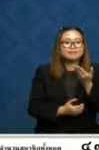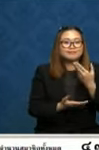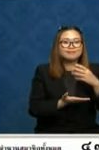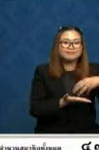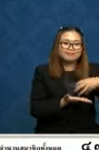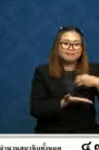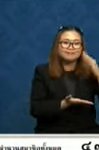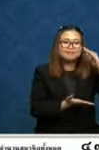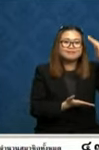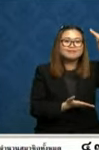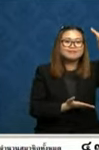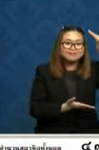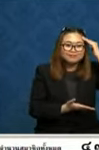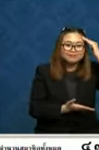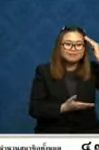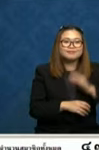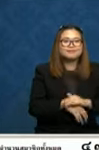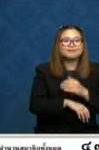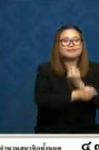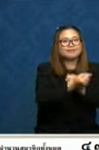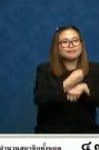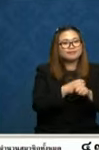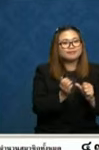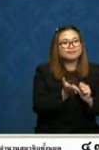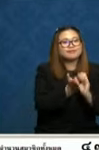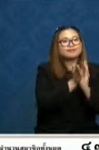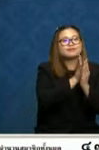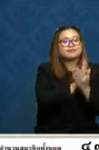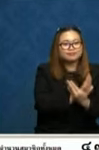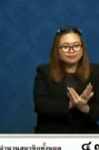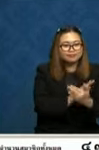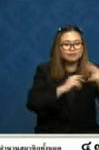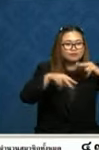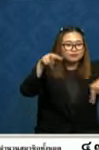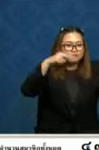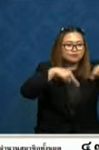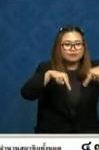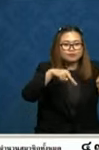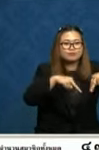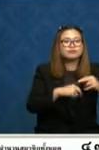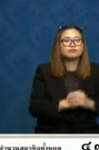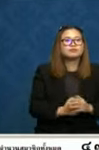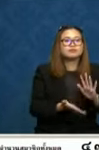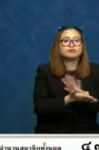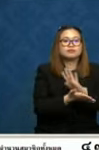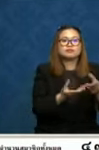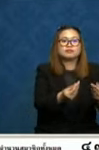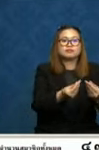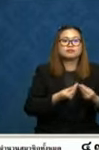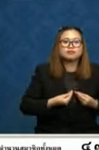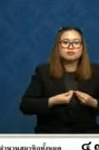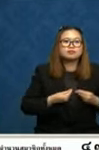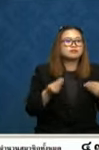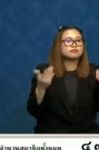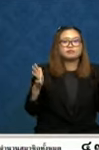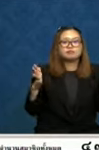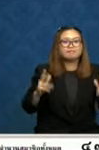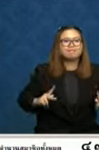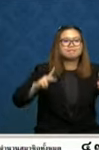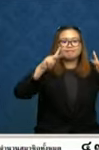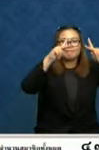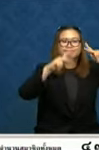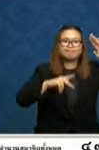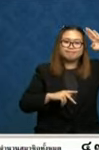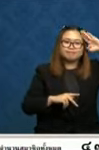การจับกุมสถิติการบำบัดรักษาแต่ปรากฏว่าดิฉันไม่ได้รับเอกสารตอบกลับใดๆจากกระทรวงกลาโหมเล